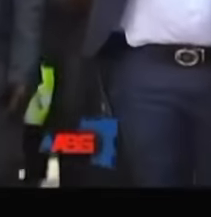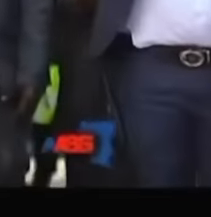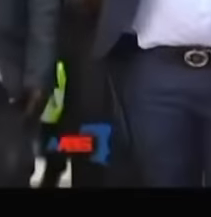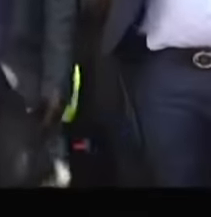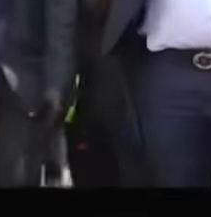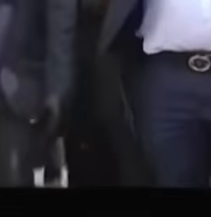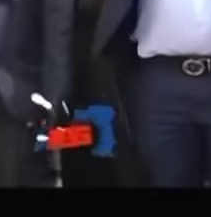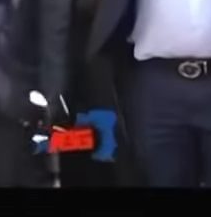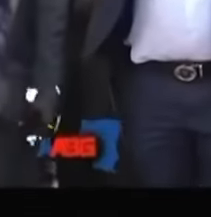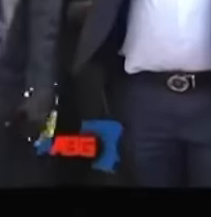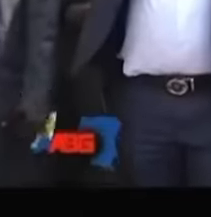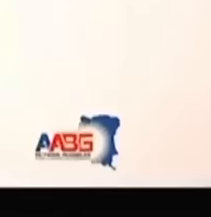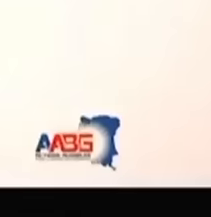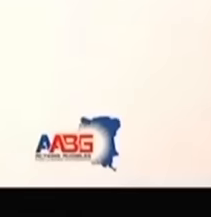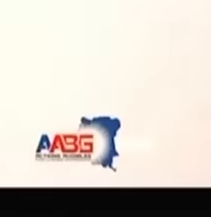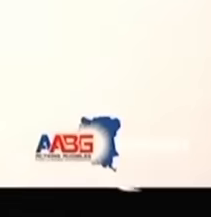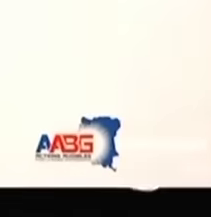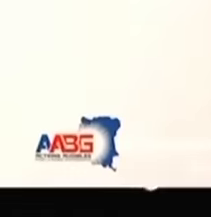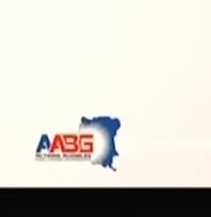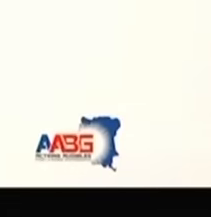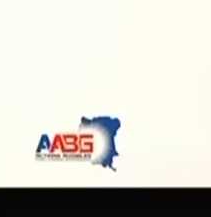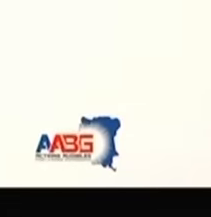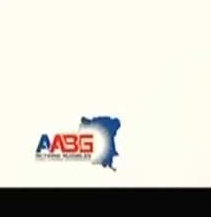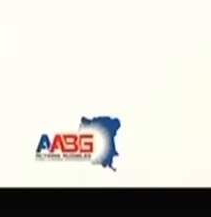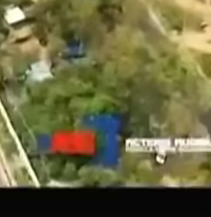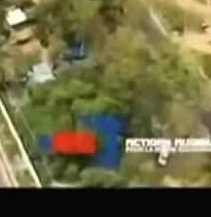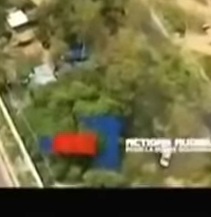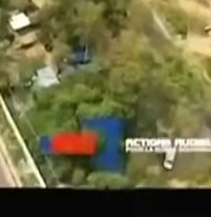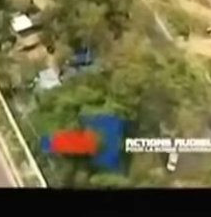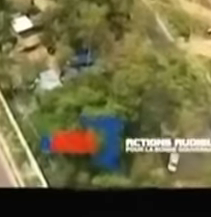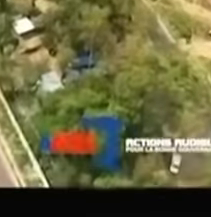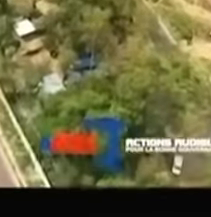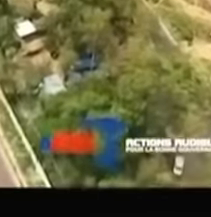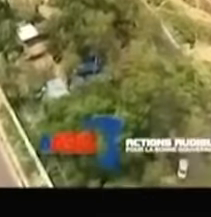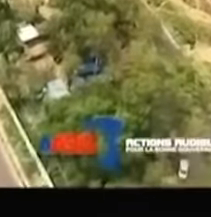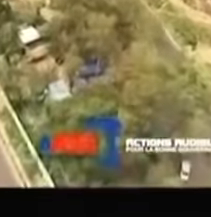a amenés là où nous sommes aujourd'hui, c'est celui qui porte la renaissance de notre pays.